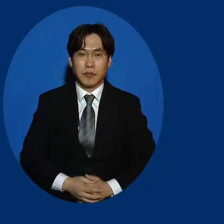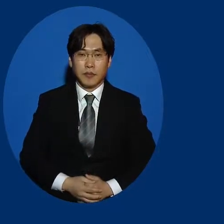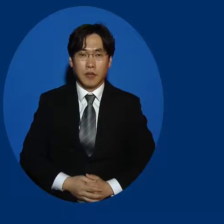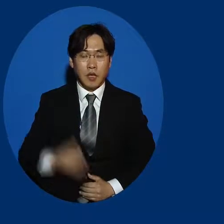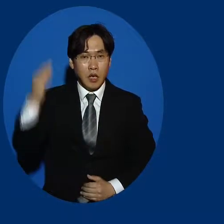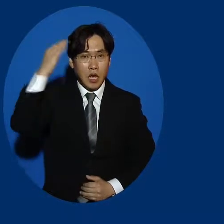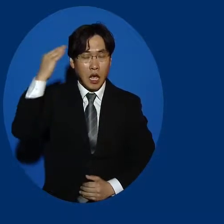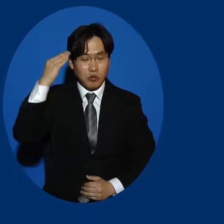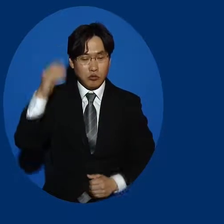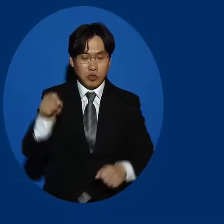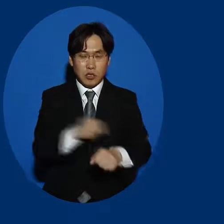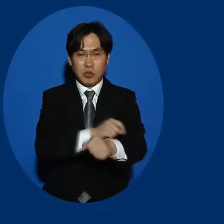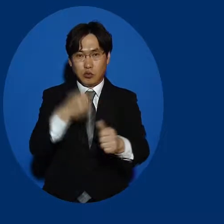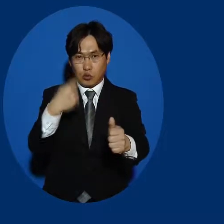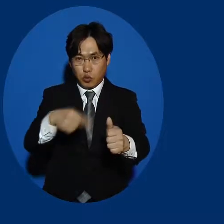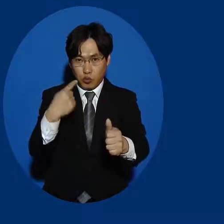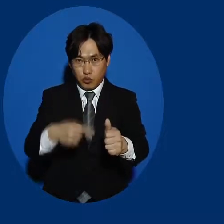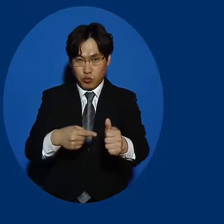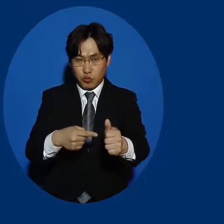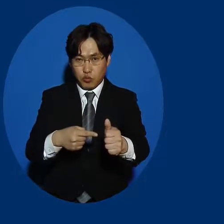우리나라의 특수교육은